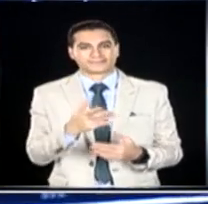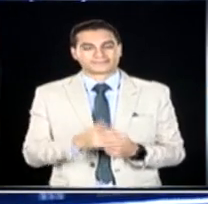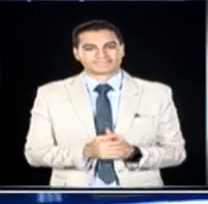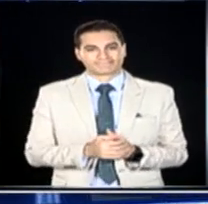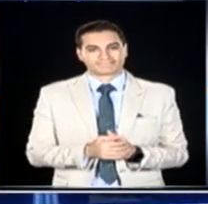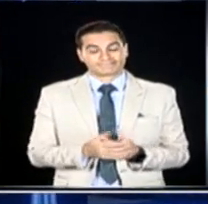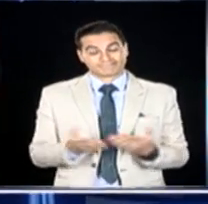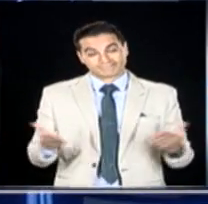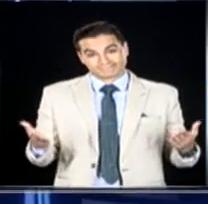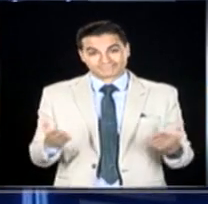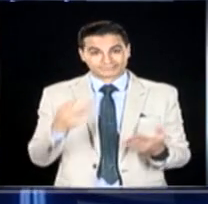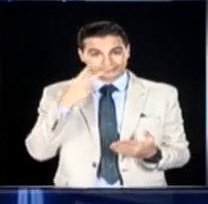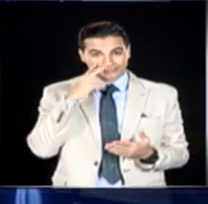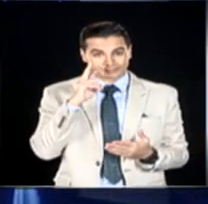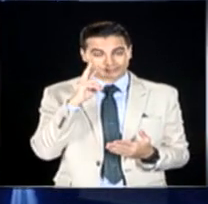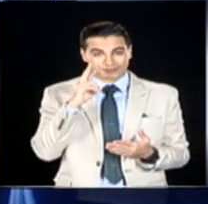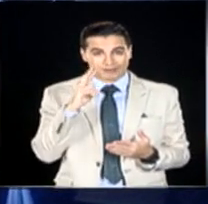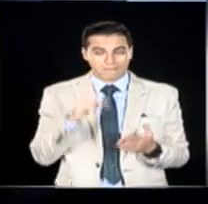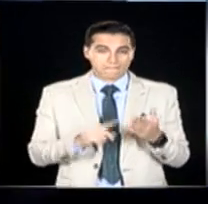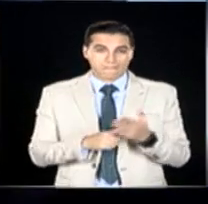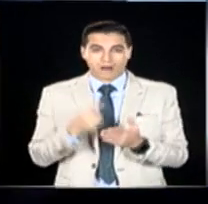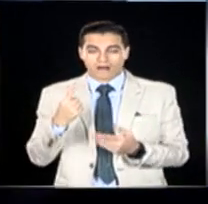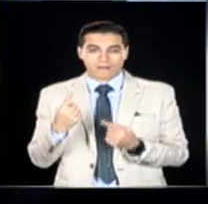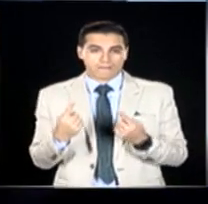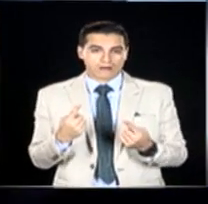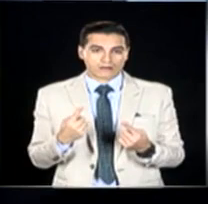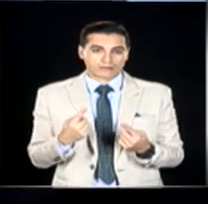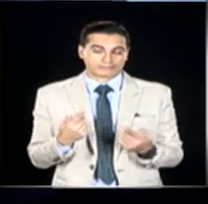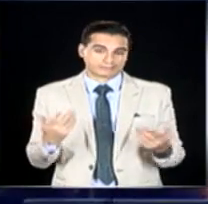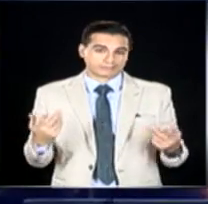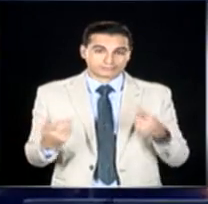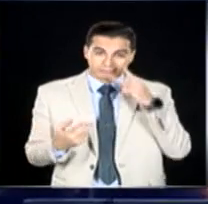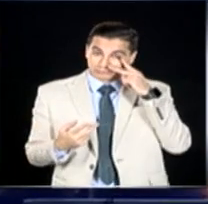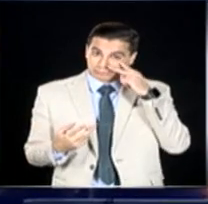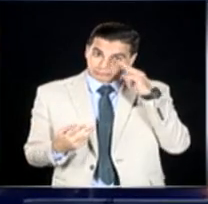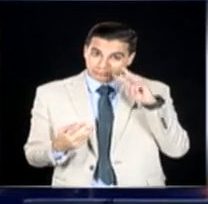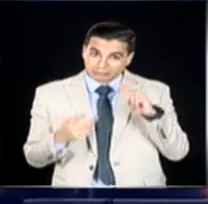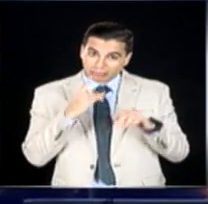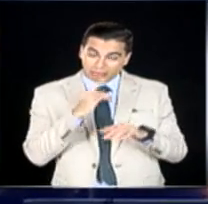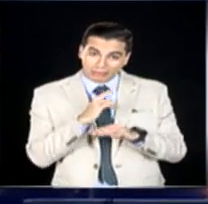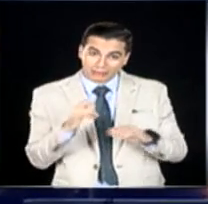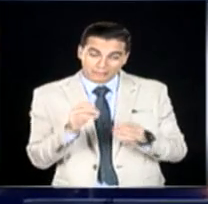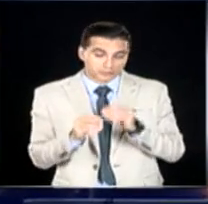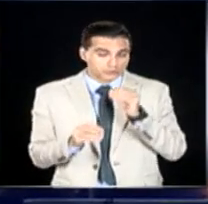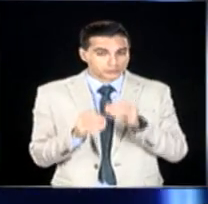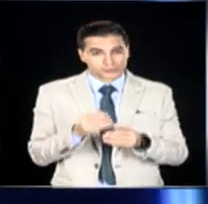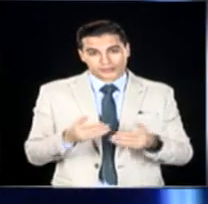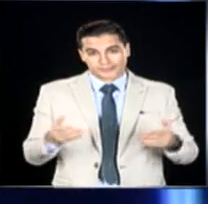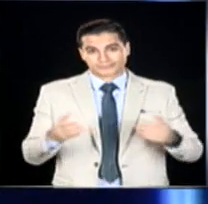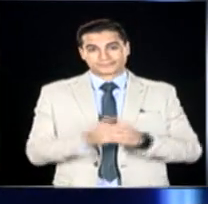أنت مرة ومرهان مرة، دايما عندكم مشكلة في رقم. هارد لك، اتفضلوا.